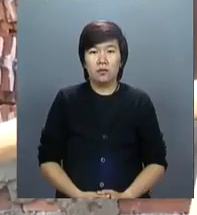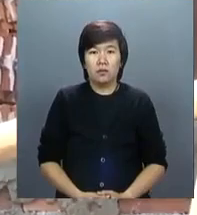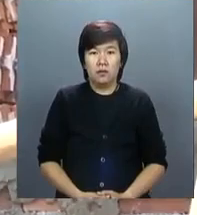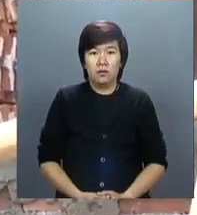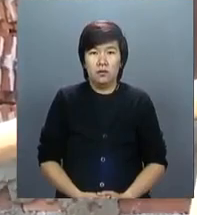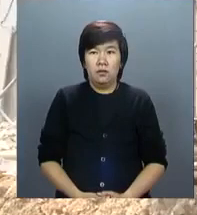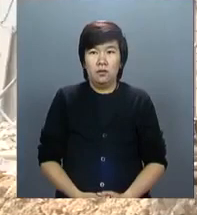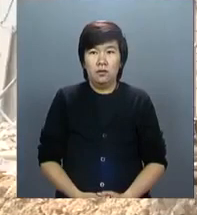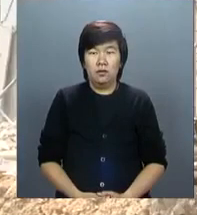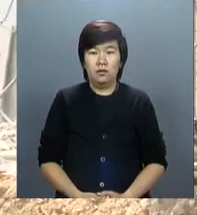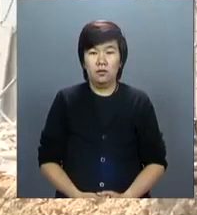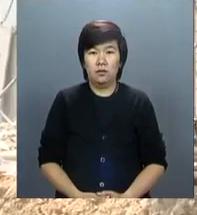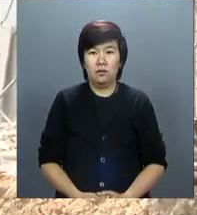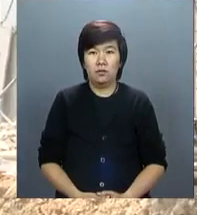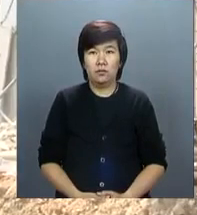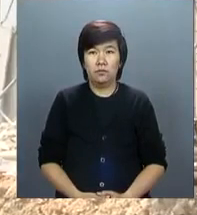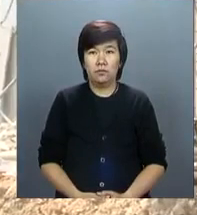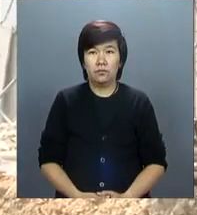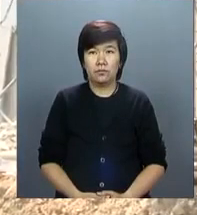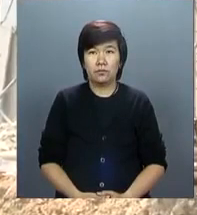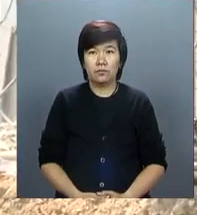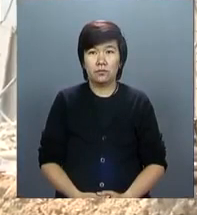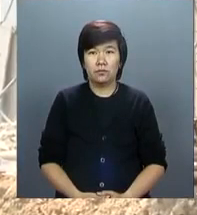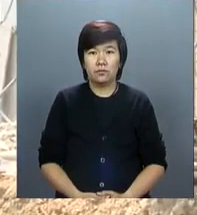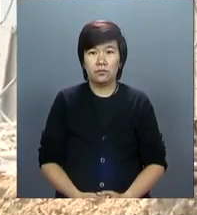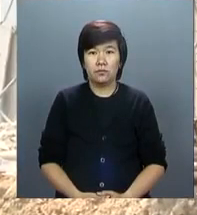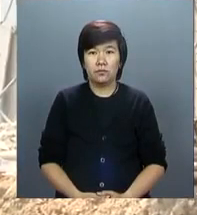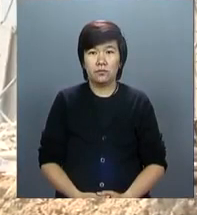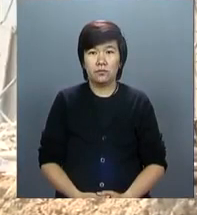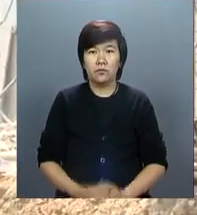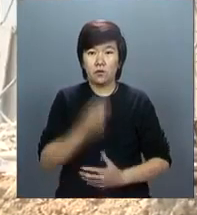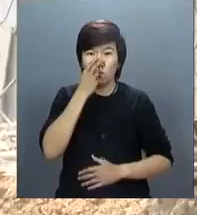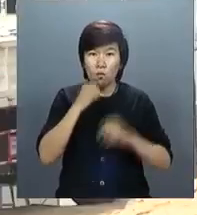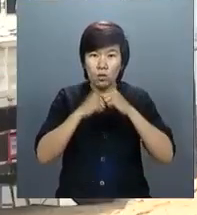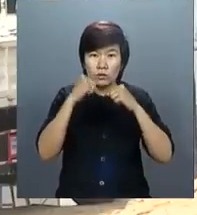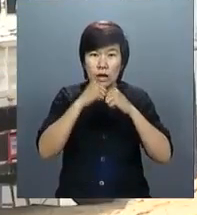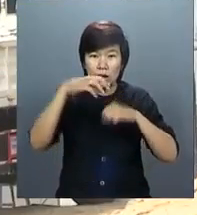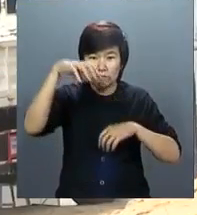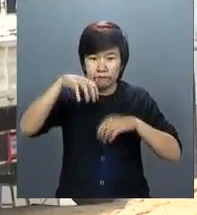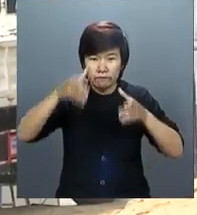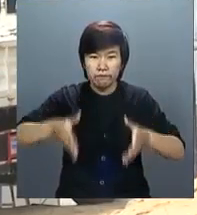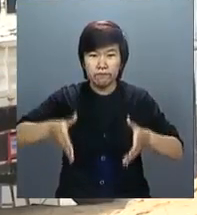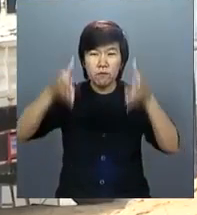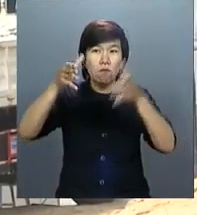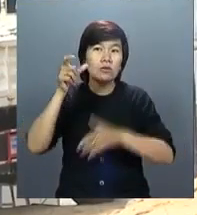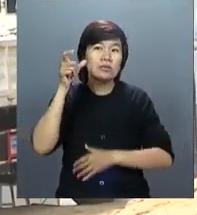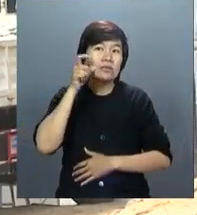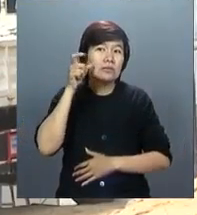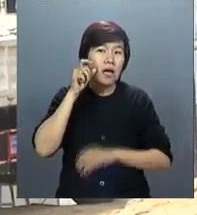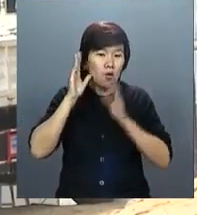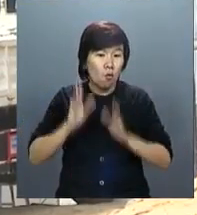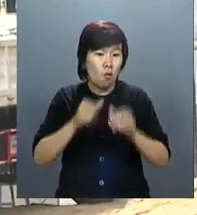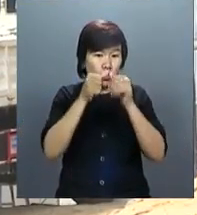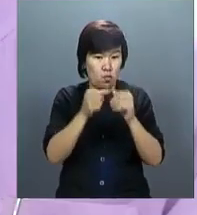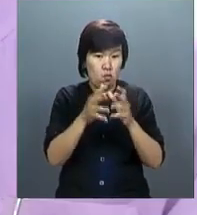ากมั่นใจว่าอาคารขนาดใหญ่ที่มีคนใช้หรือคนอาศัย